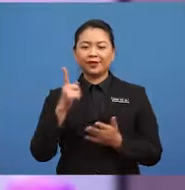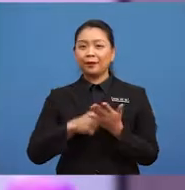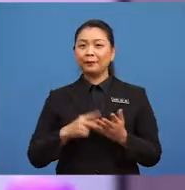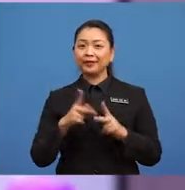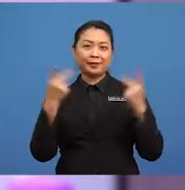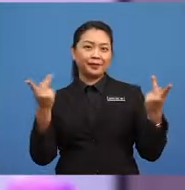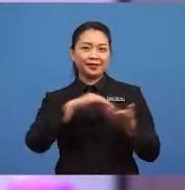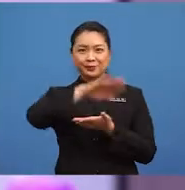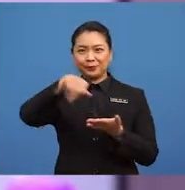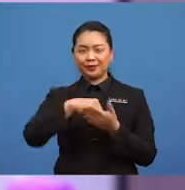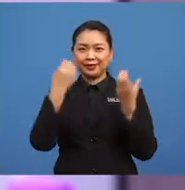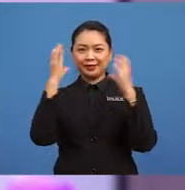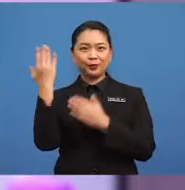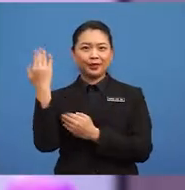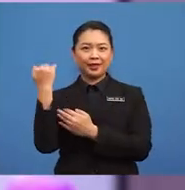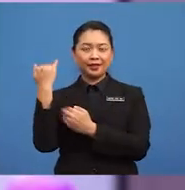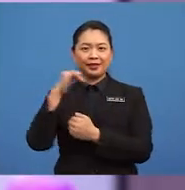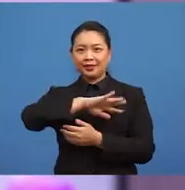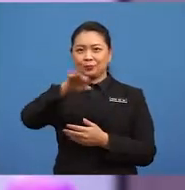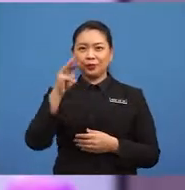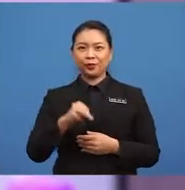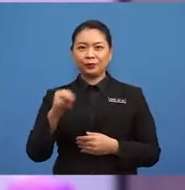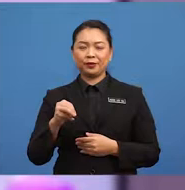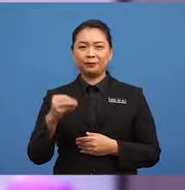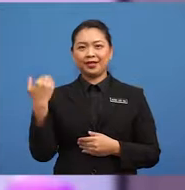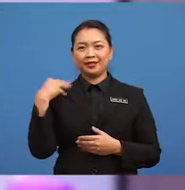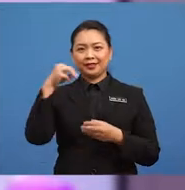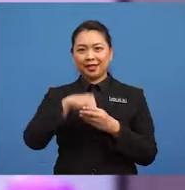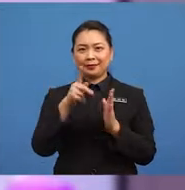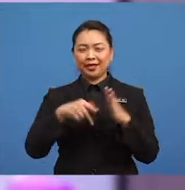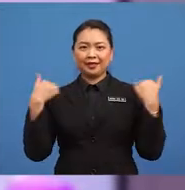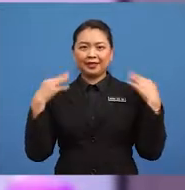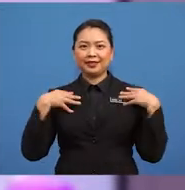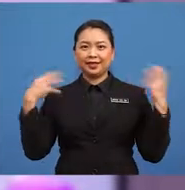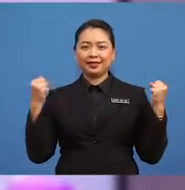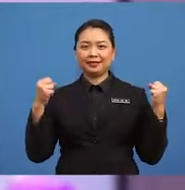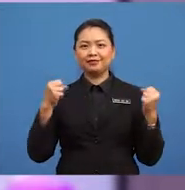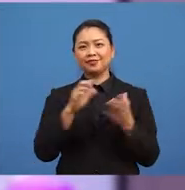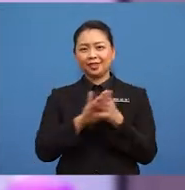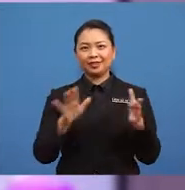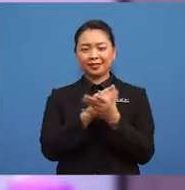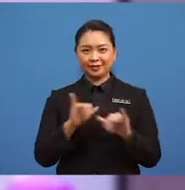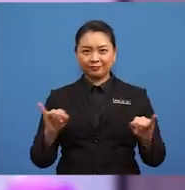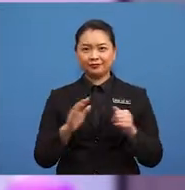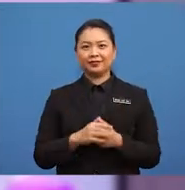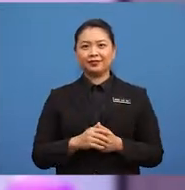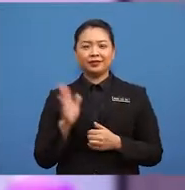Wah, nampaknya murid-murid dapat menjawab semua soalan dengan baik sekali. Tahniah cikgu